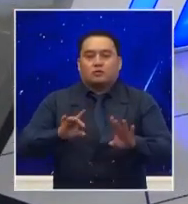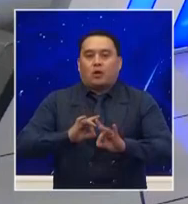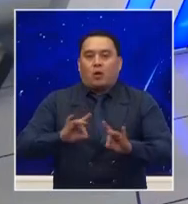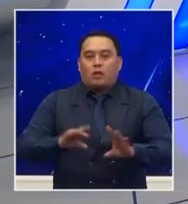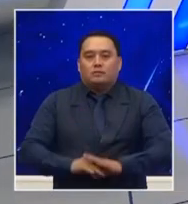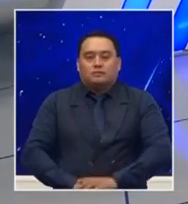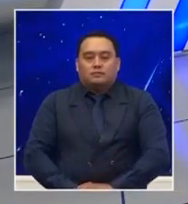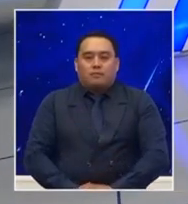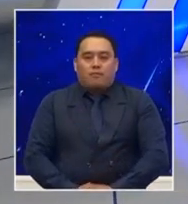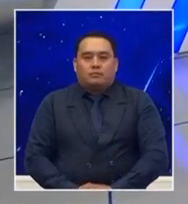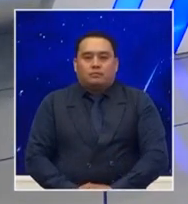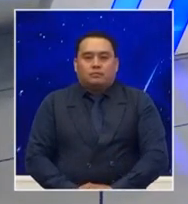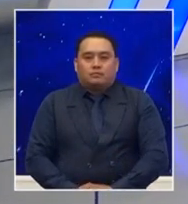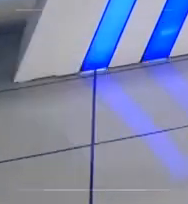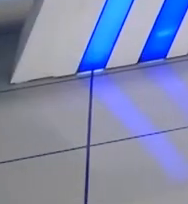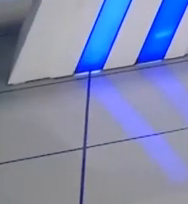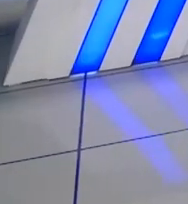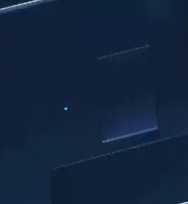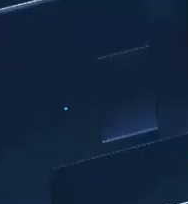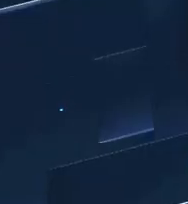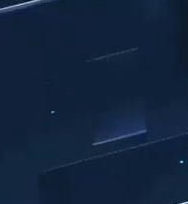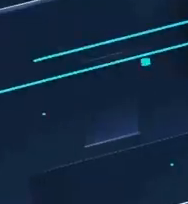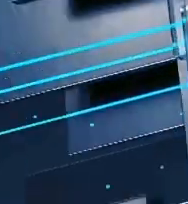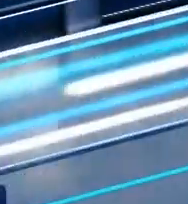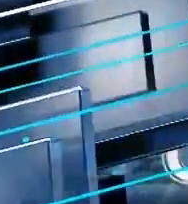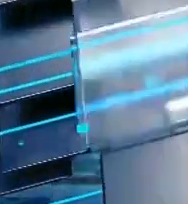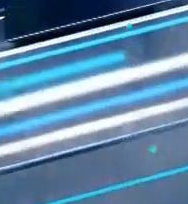начале выпуска о том, что вы сегодня увидите.